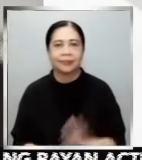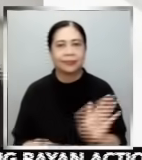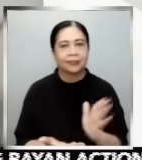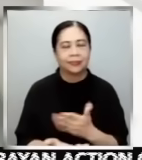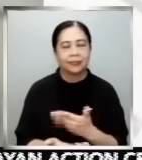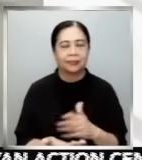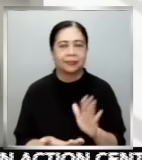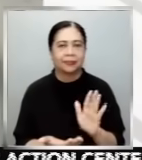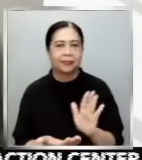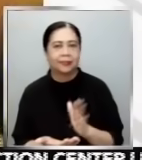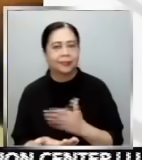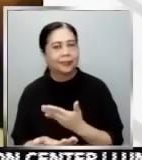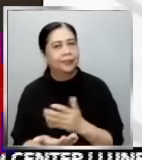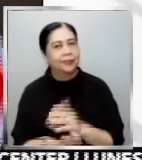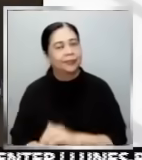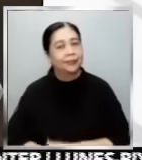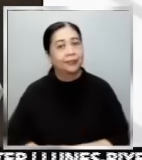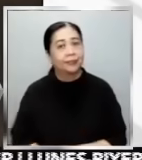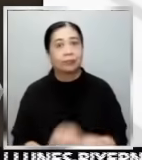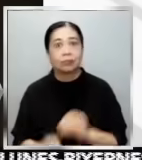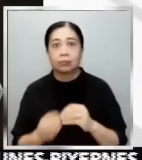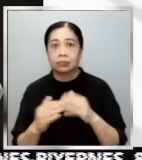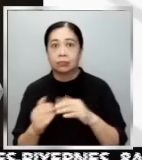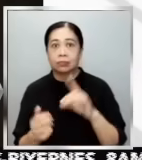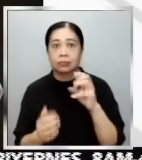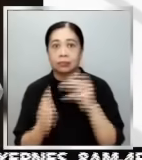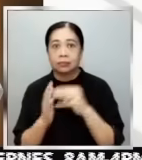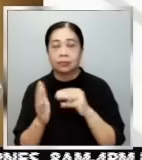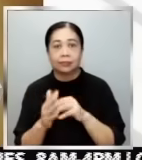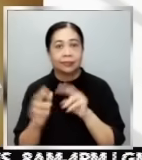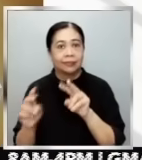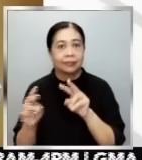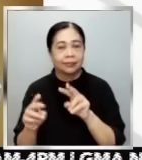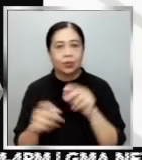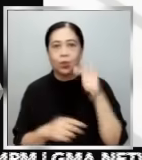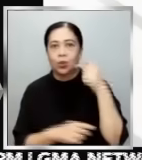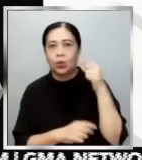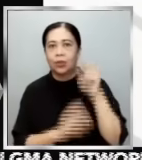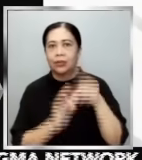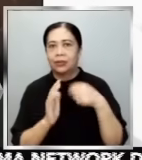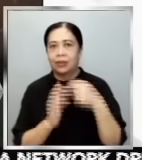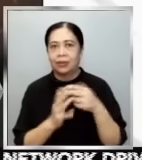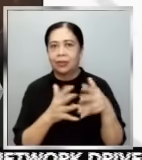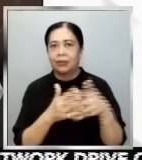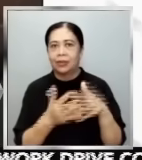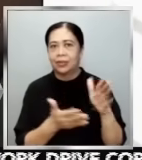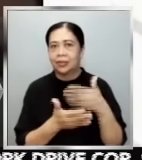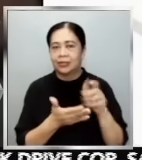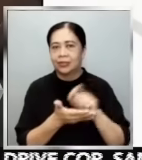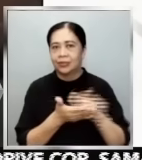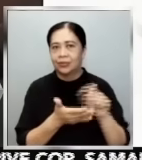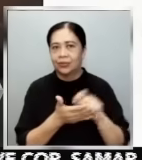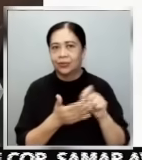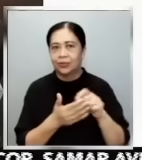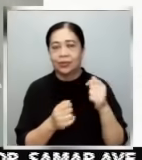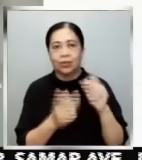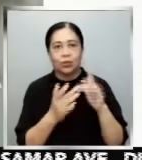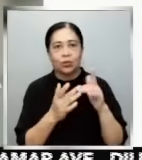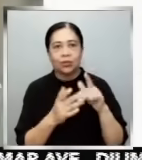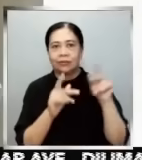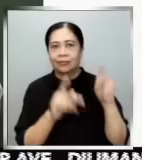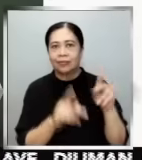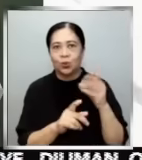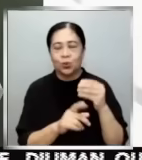bayan may mahigit 100 million views na ang golden hour track na American singer songwriter and social media personality na si